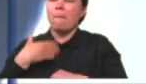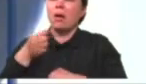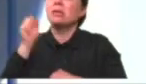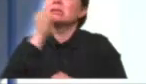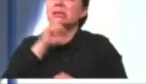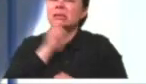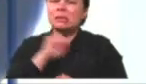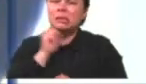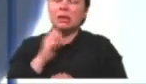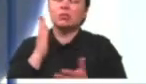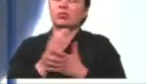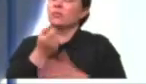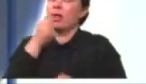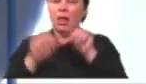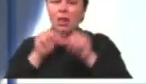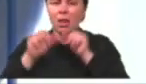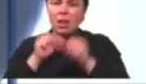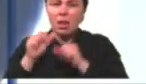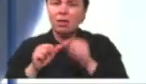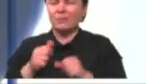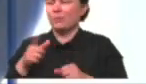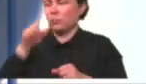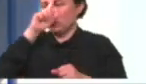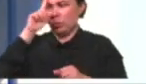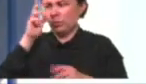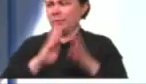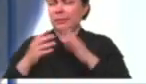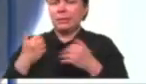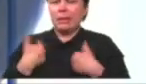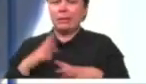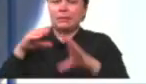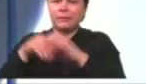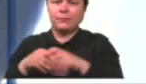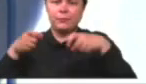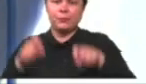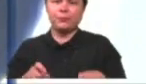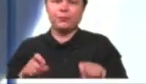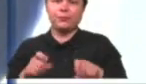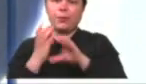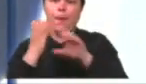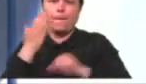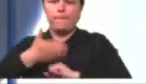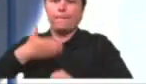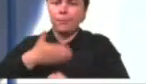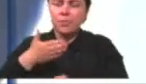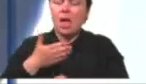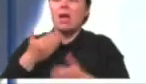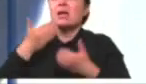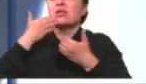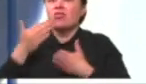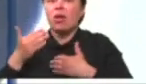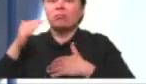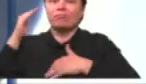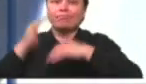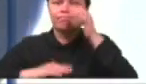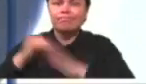już eksploatacji za sobą, nie zachęcały pasażerów do korzystania z kolei. Dzięki inwestycjom i